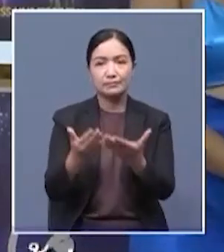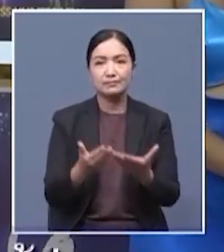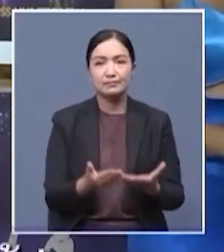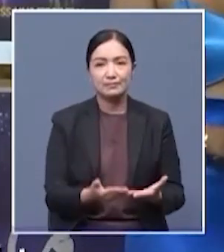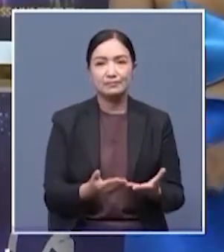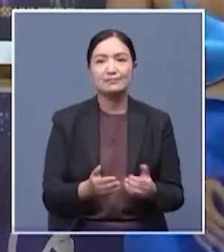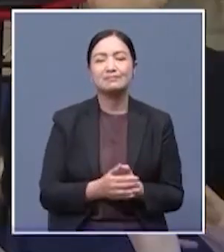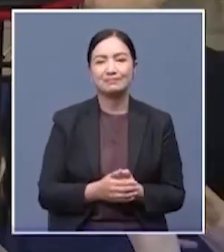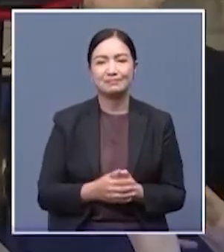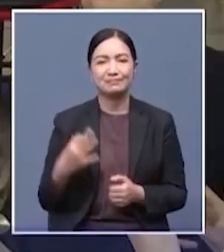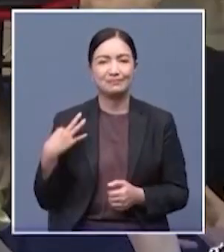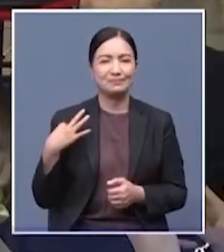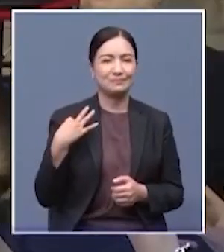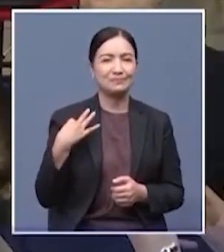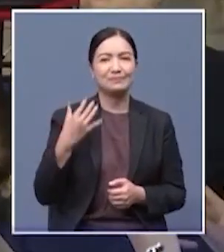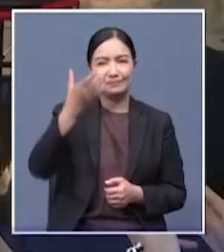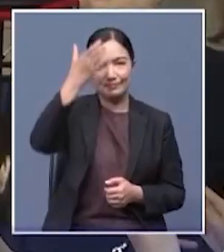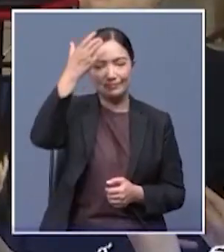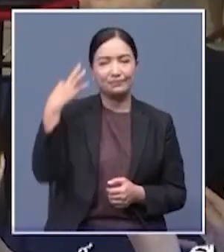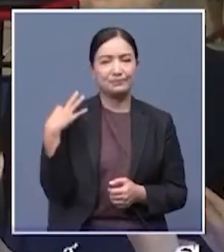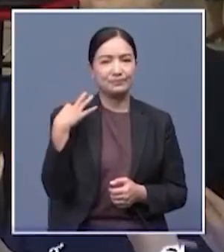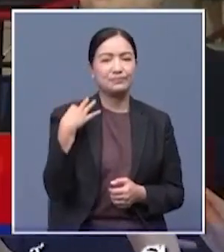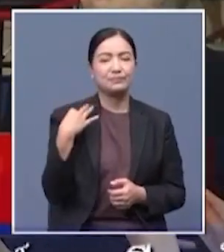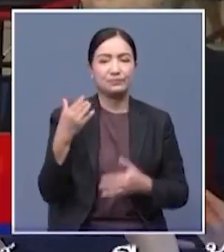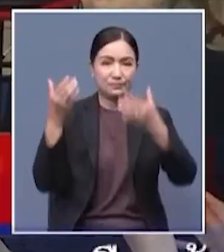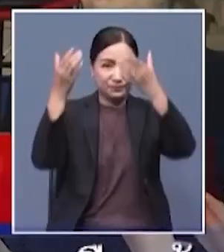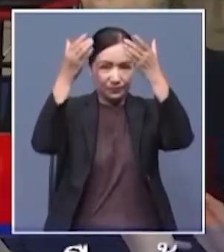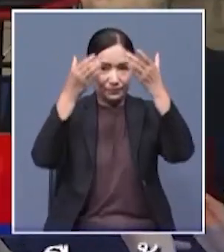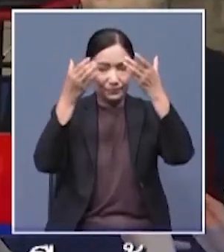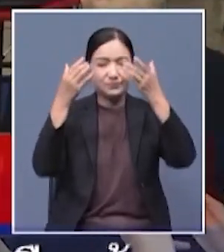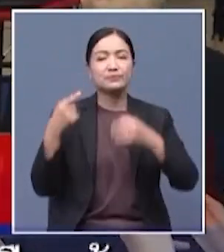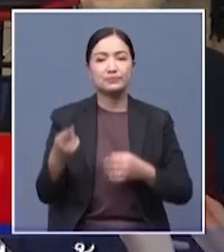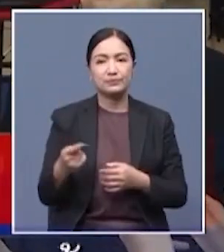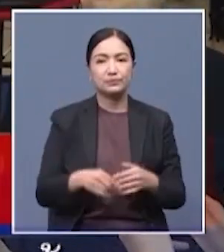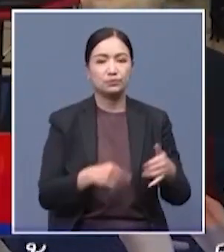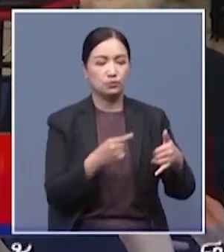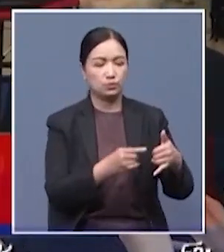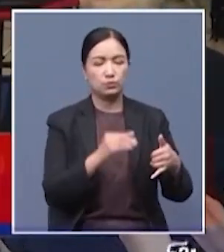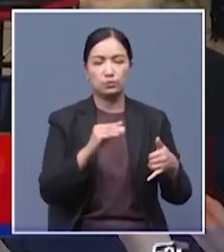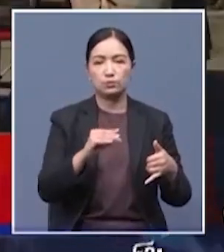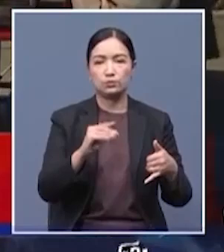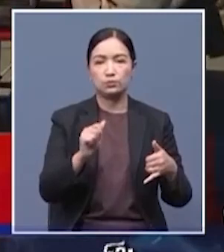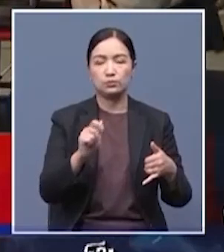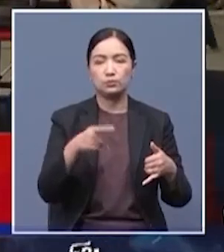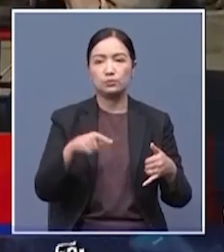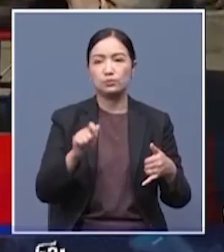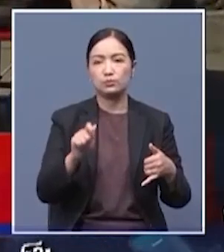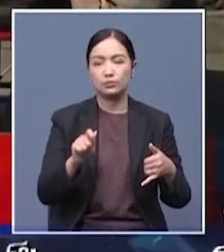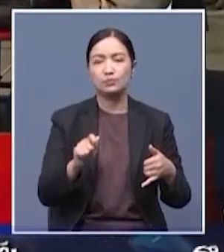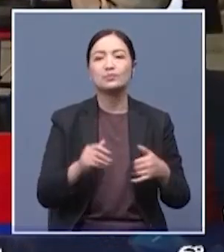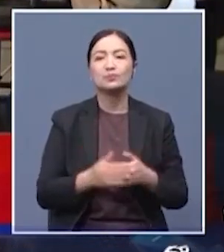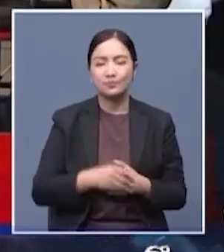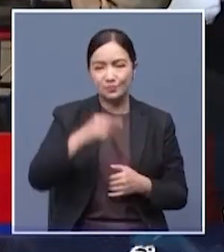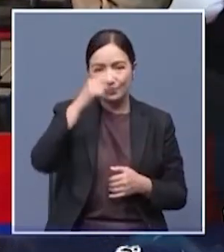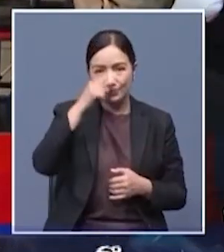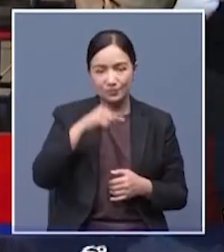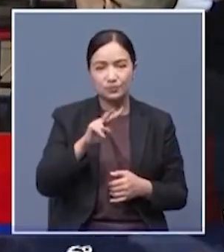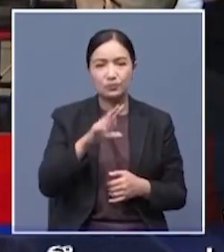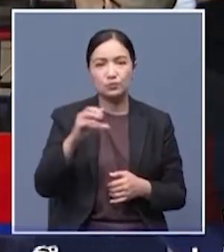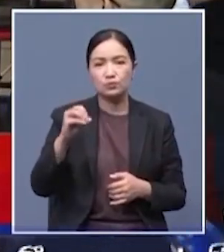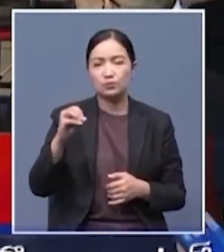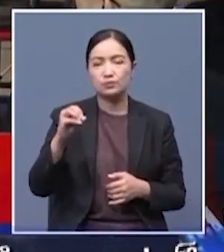การต้อนรับคณะมิสยูนิเวิร์สไทยแลนด์2024นำโดยโอปอสุชตาช่วงศรีมิสยูนิเวิร์สไทยแล